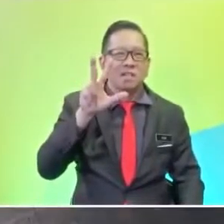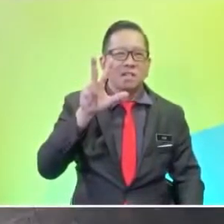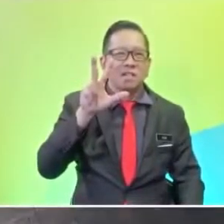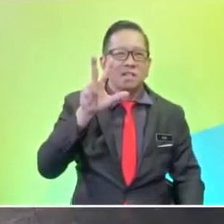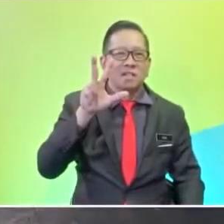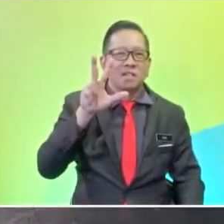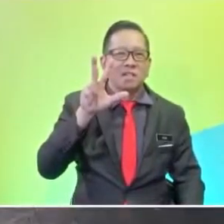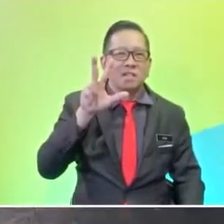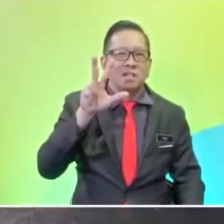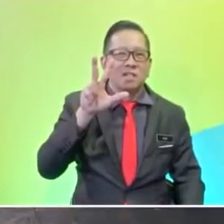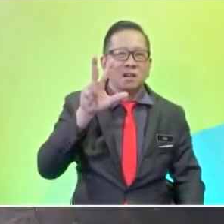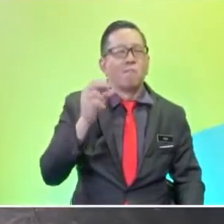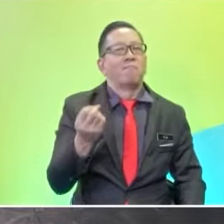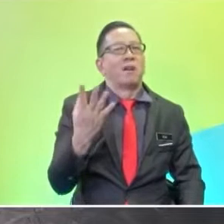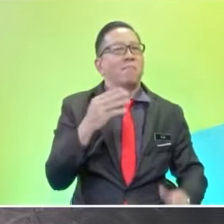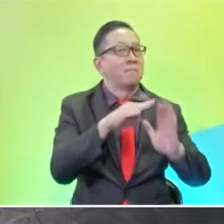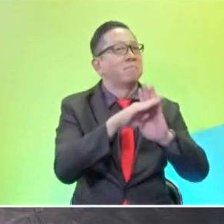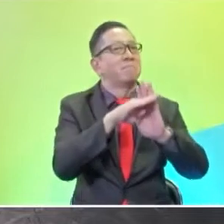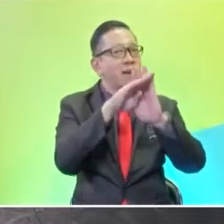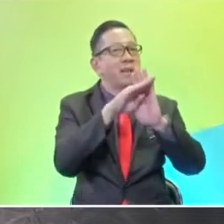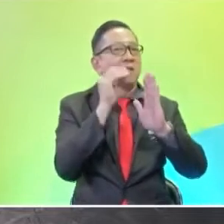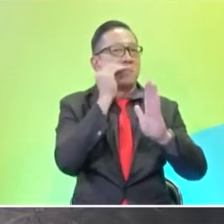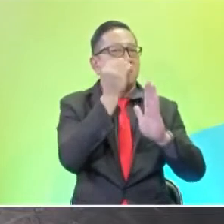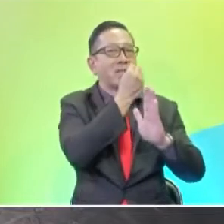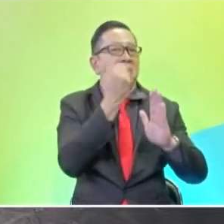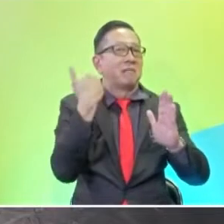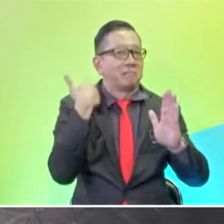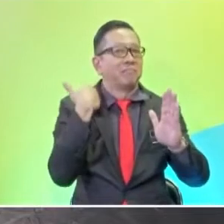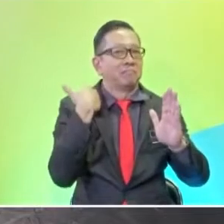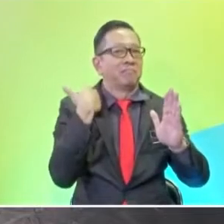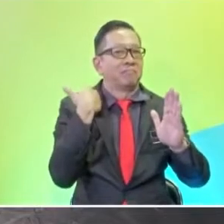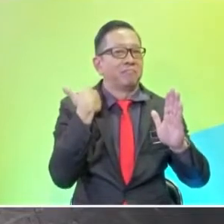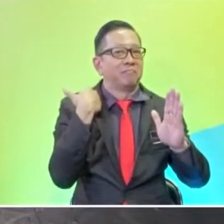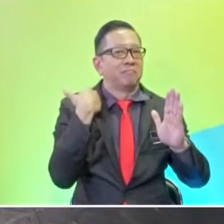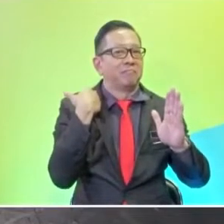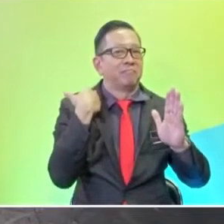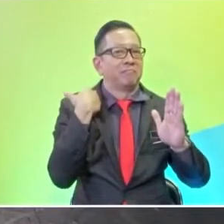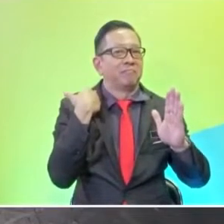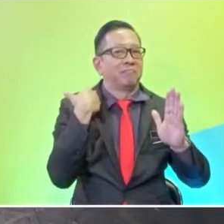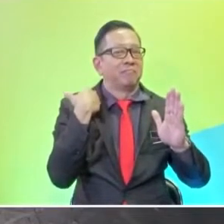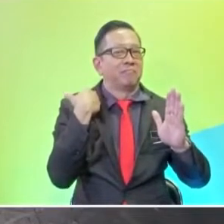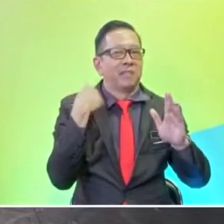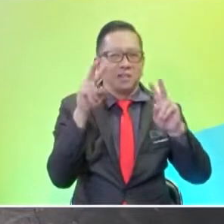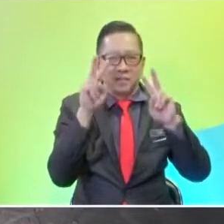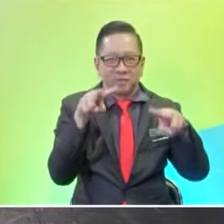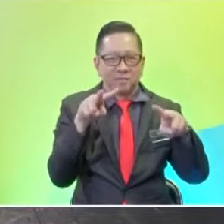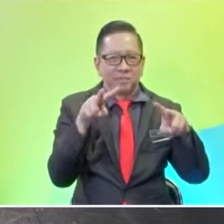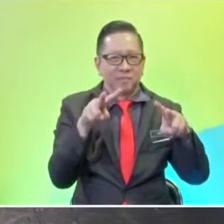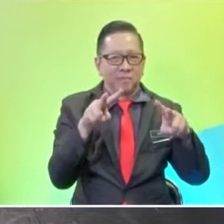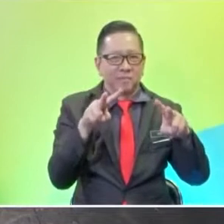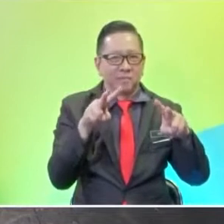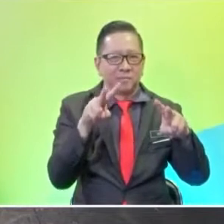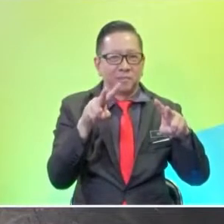sekarang kita tidak tahu berapa bagi bunga yang indah tengok berapa eee